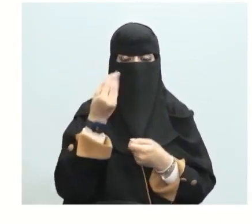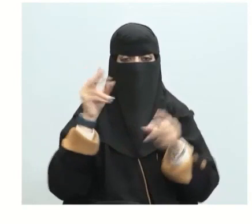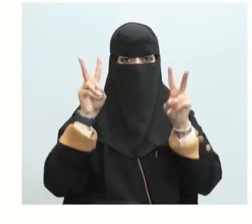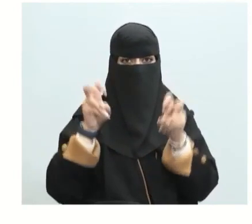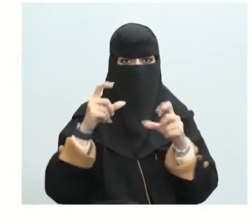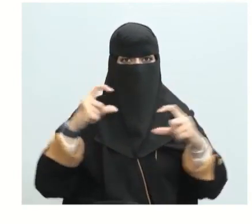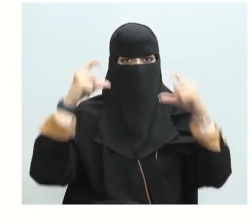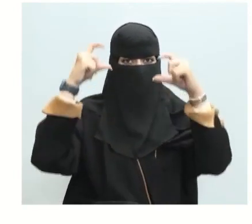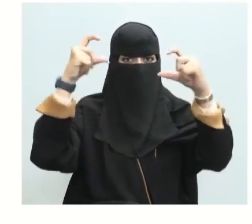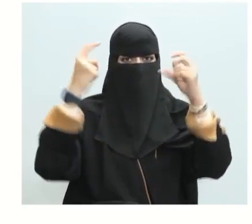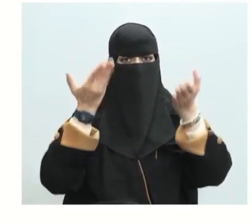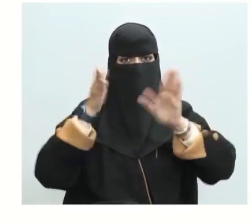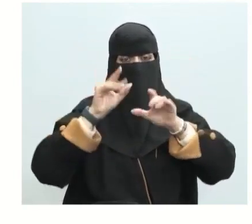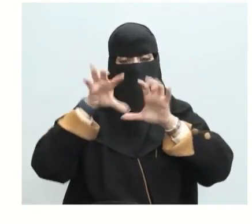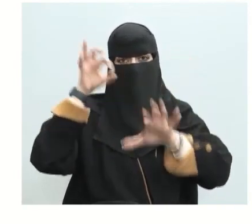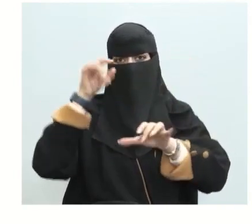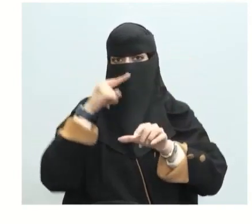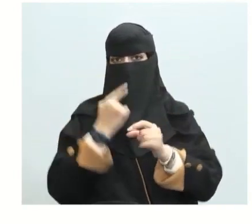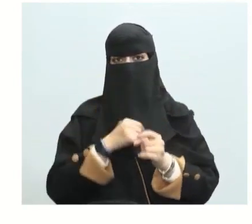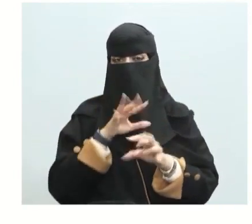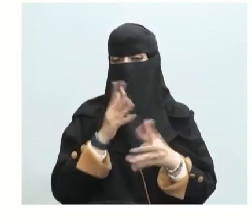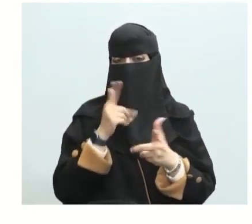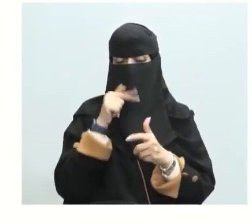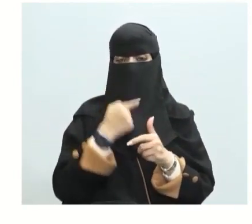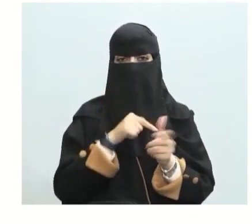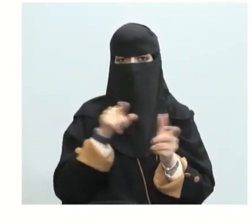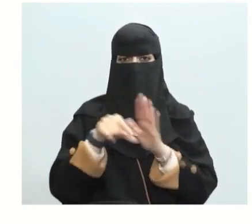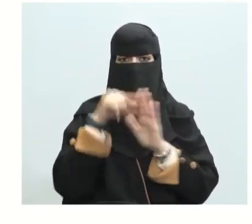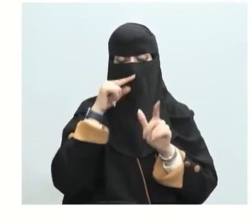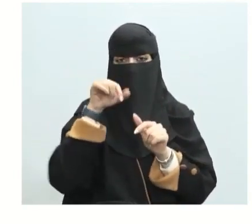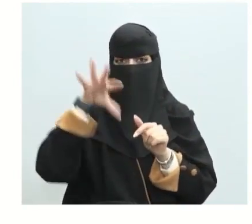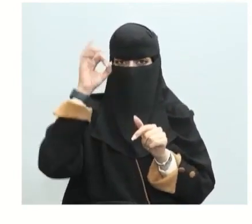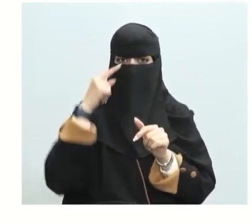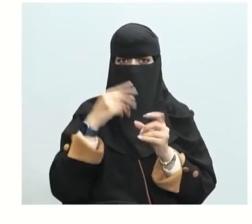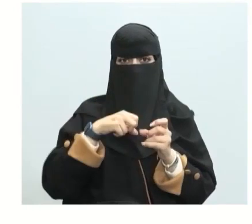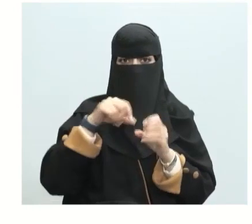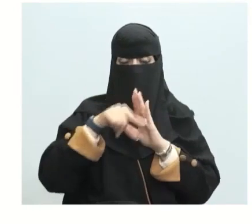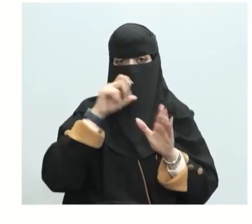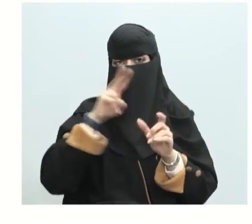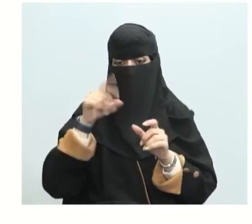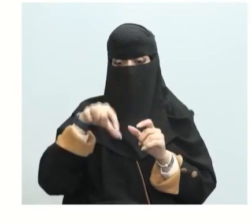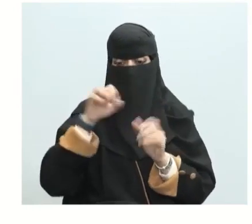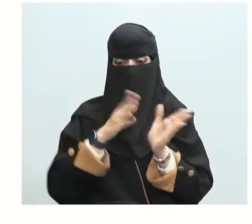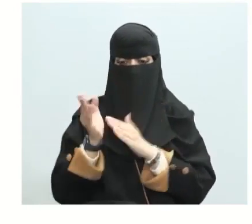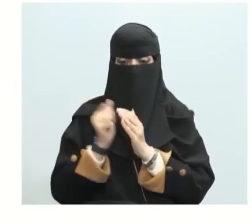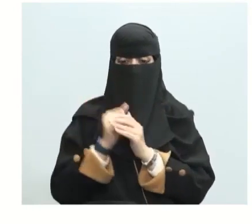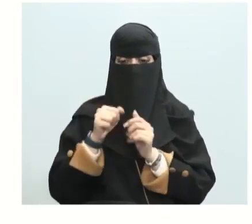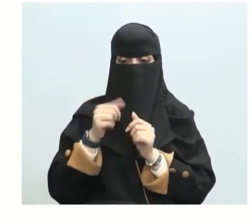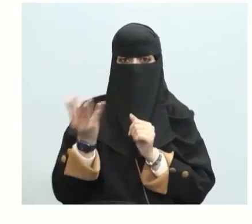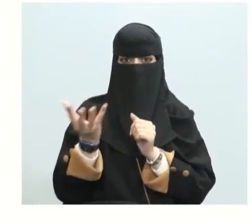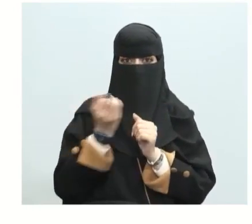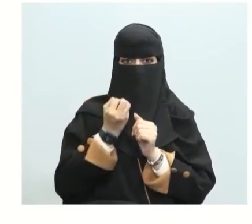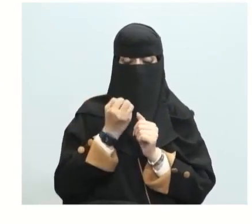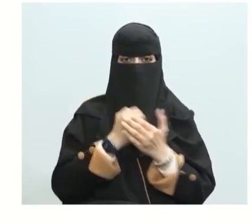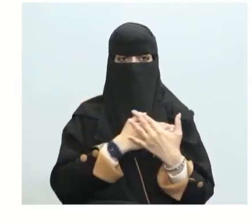وهذا عنوان او اكثر من عنوان بامكانك تذكر بحسب هذا الموضع واذكر ايضا عنوانا اخرا من عندي اكتساب محبه